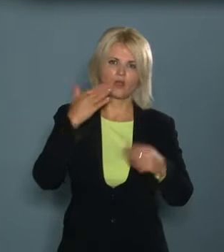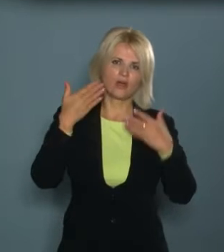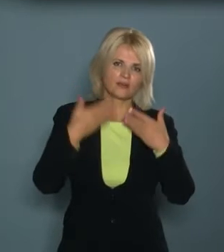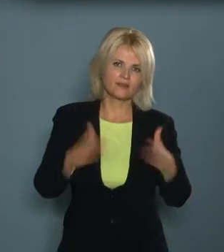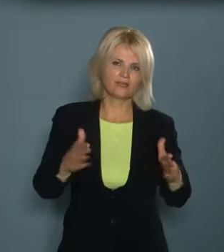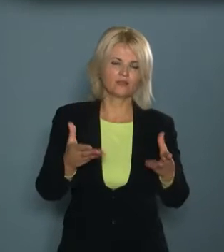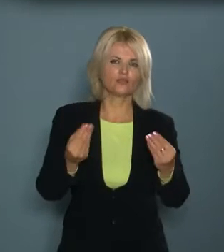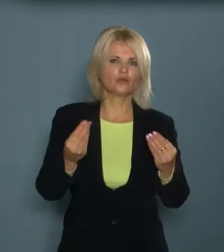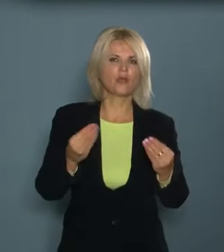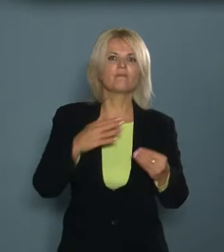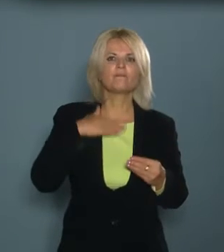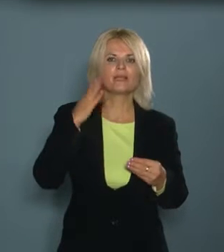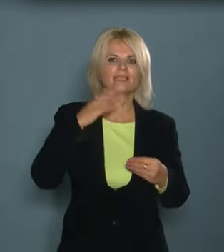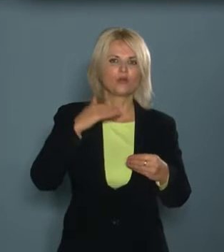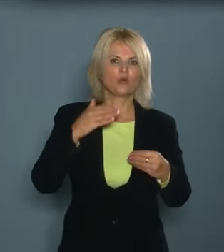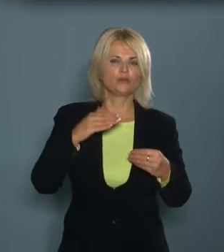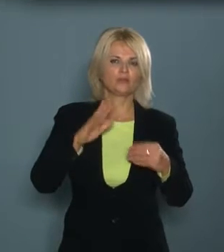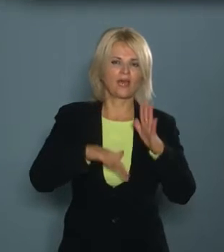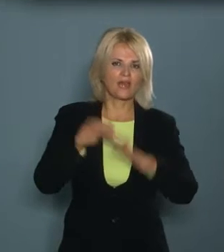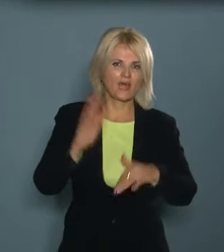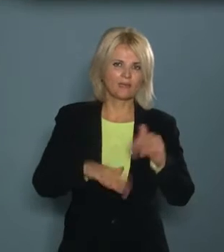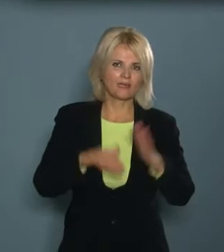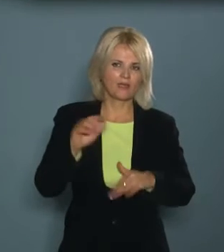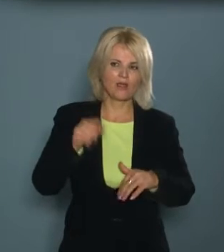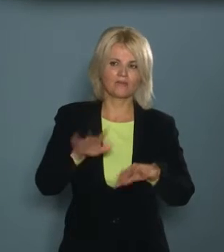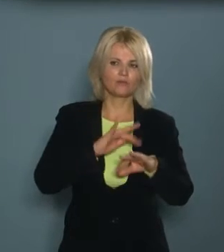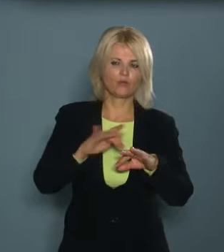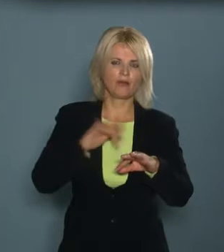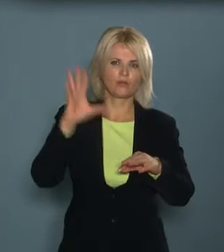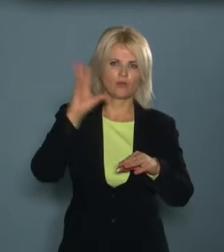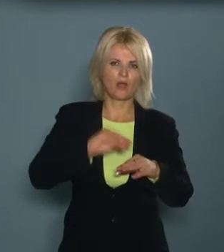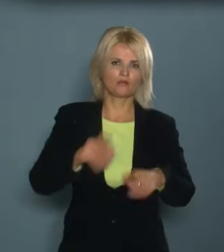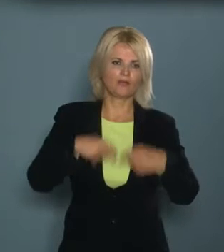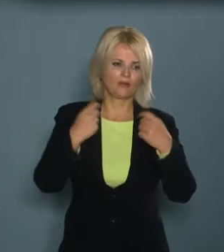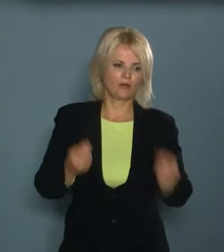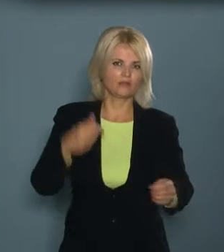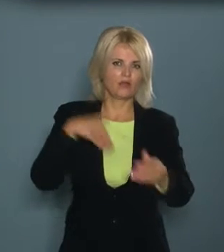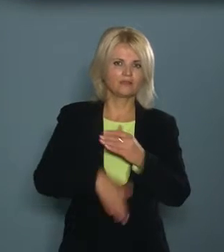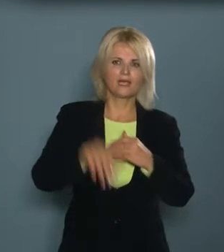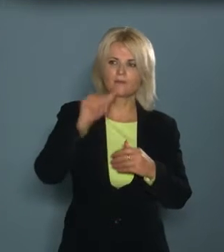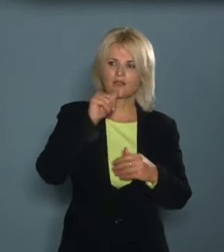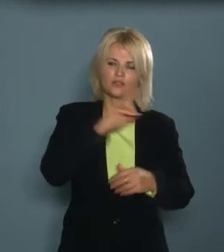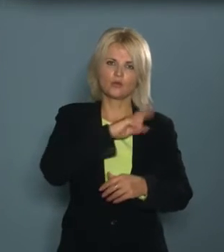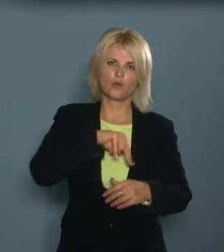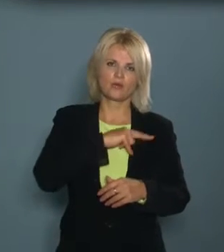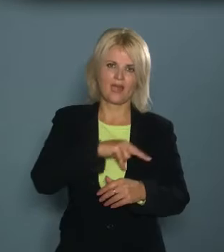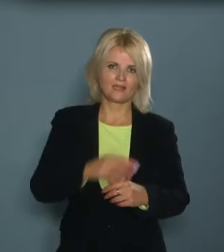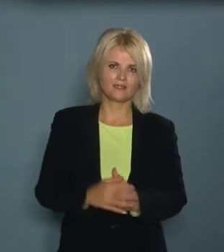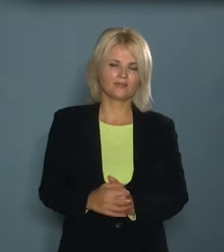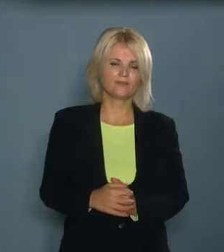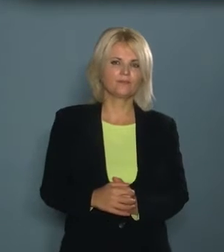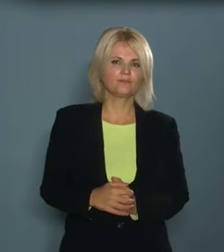ilyen szolgáltatást, a fizikoterápia, ezt próbáljuk a lakosságnak nyújtani. A dél-pesti kórházra